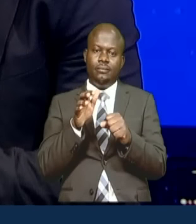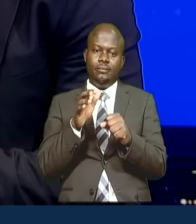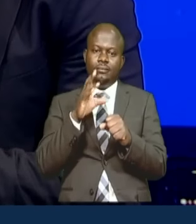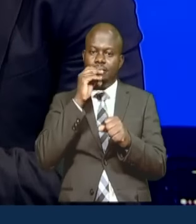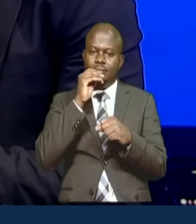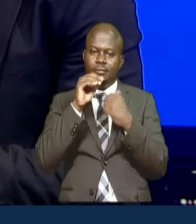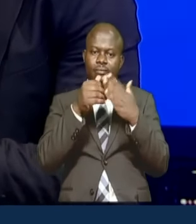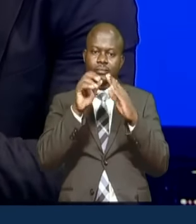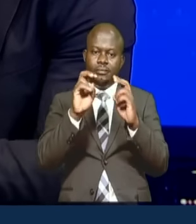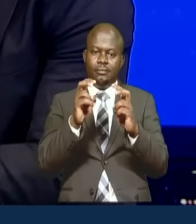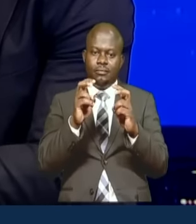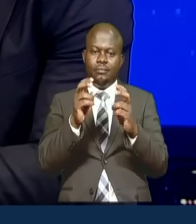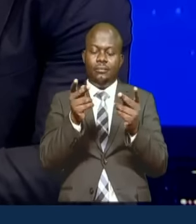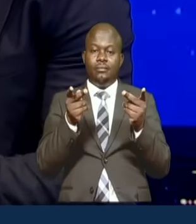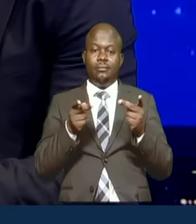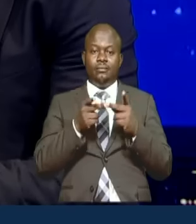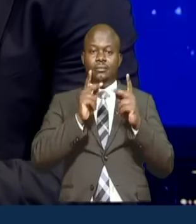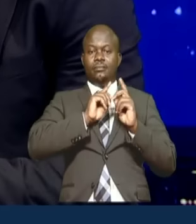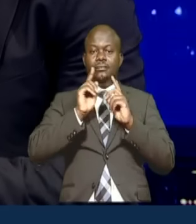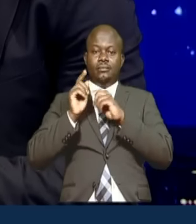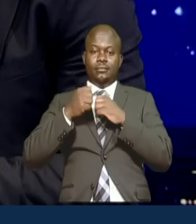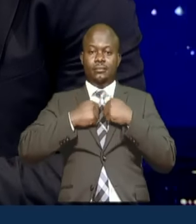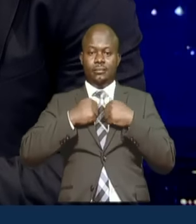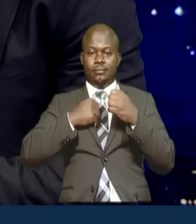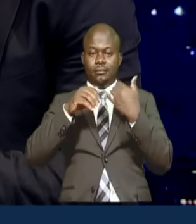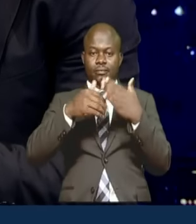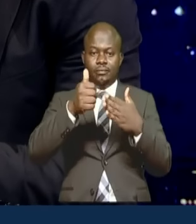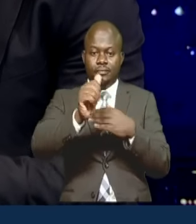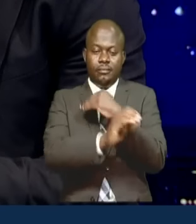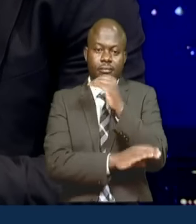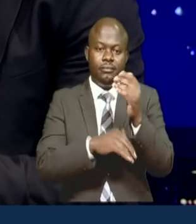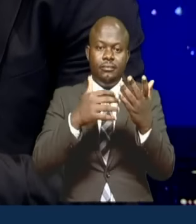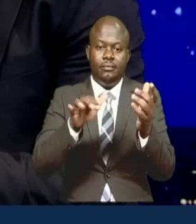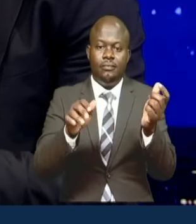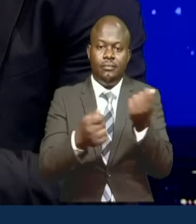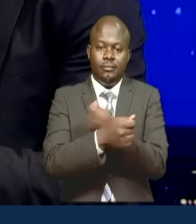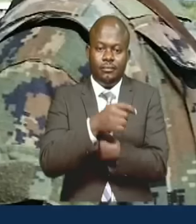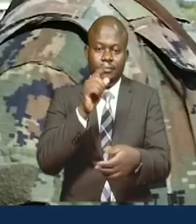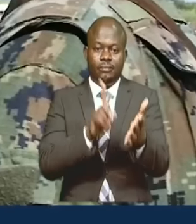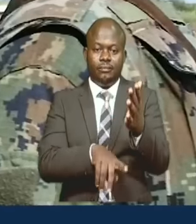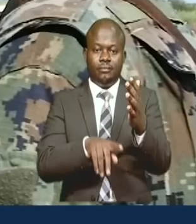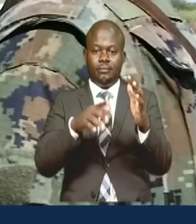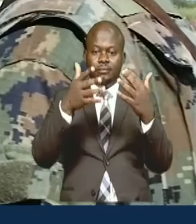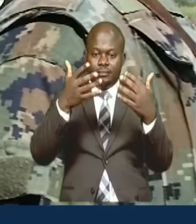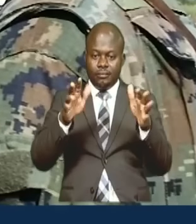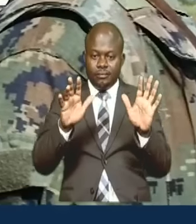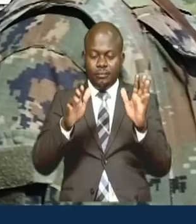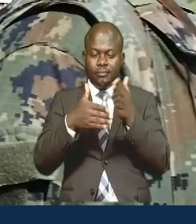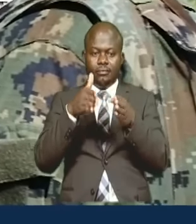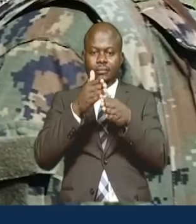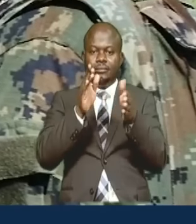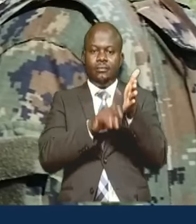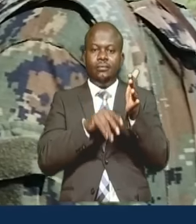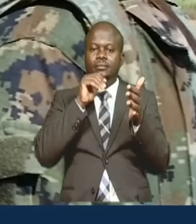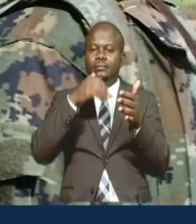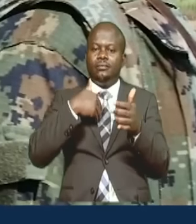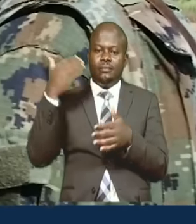ko aho ingabo z'u Rwanda zigereye muri kiriya gihugu zimaze guhindura iki zimaze kububakira iki batari